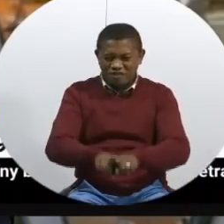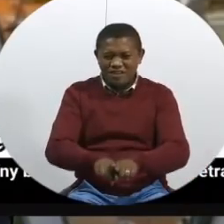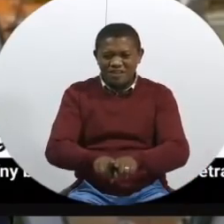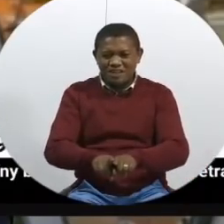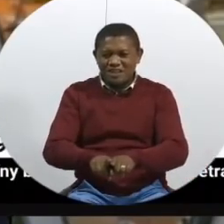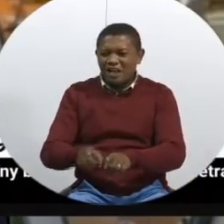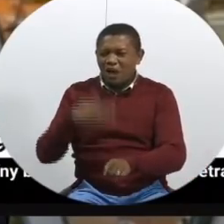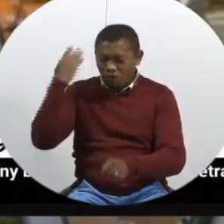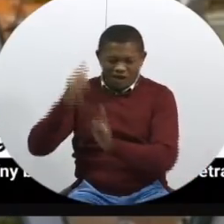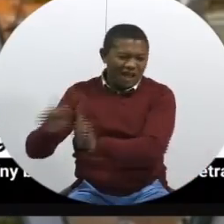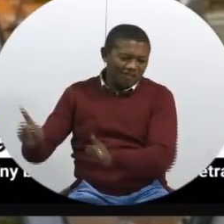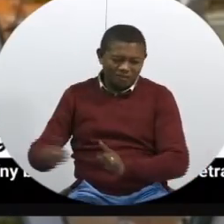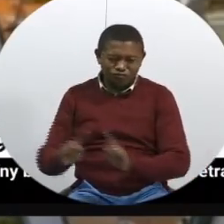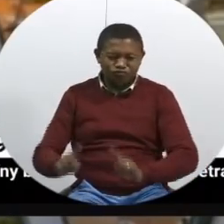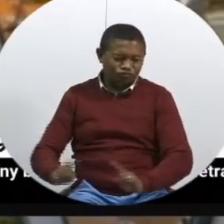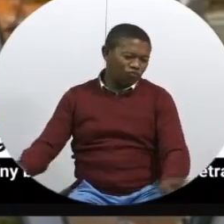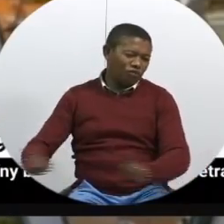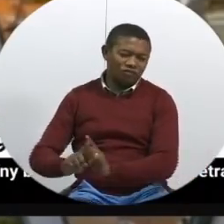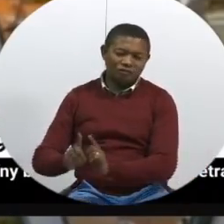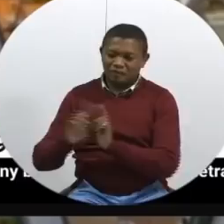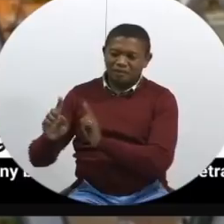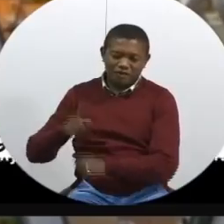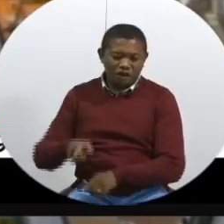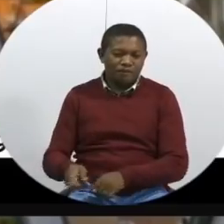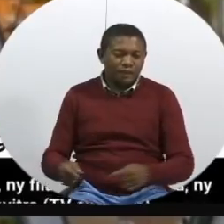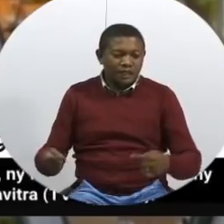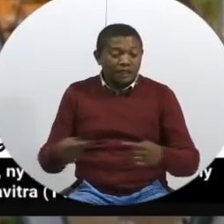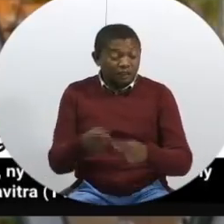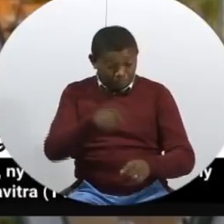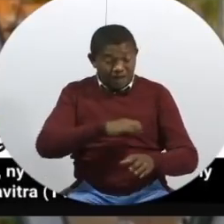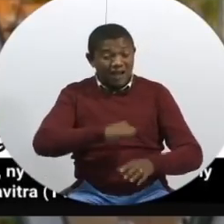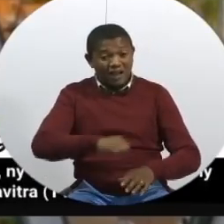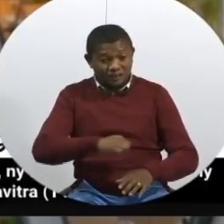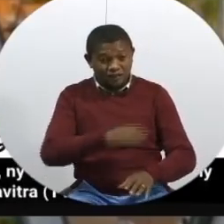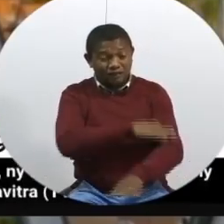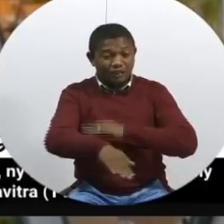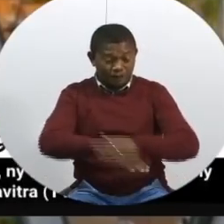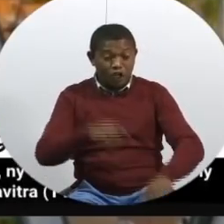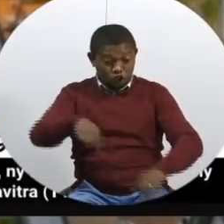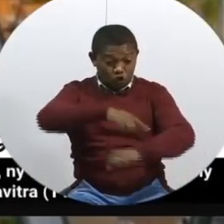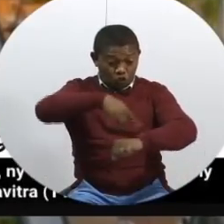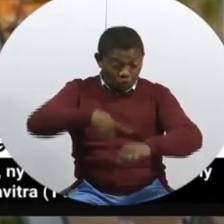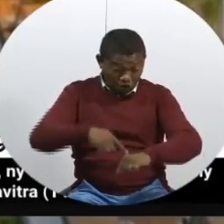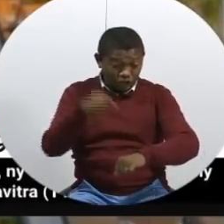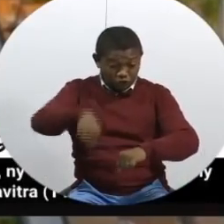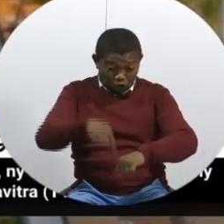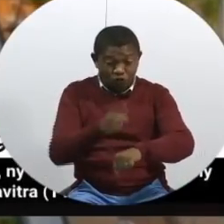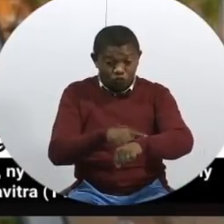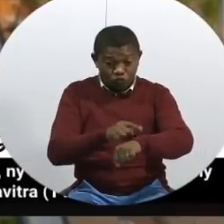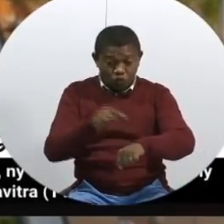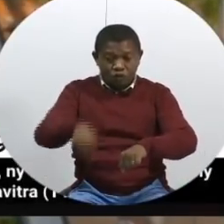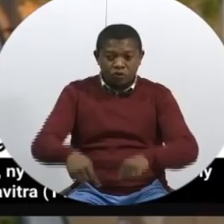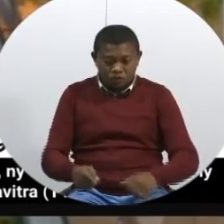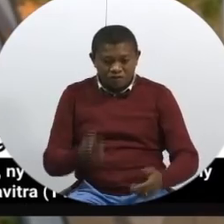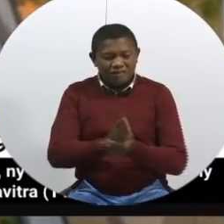fa ny mpiasa ny fahasalamana amiko dia inona? Ny mpiasa ny fahasalamana amin'izao ora sy fotoana tenenantsika izao a